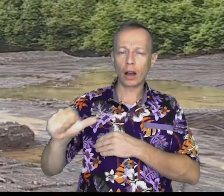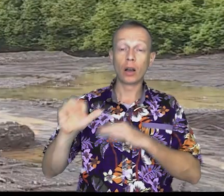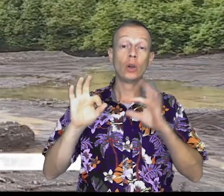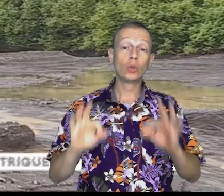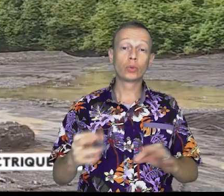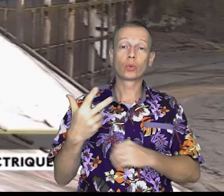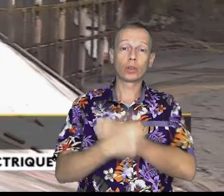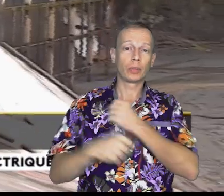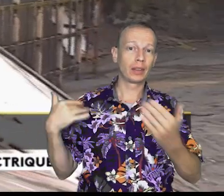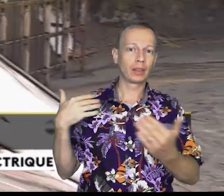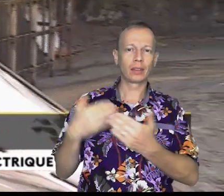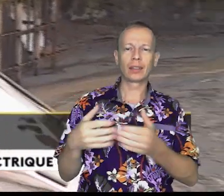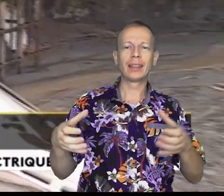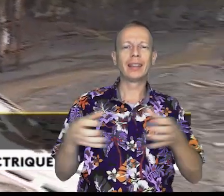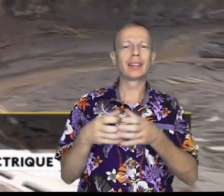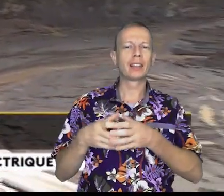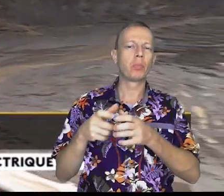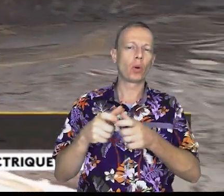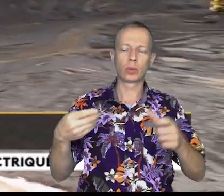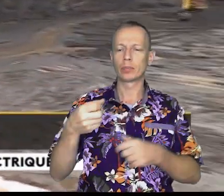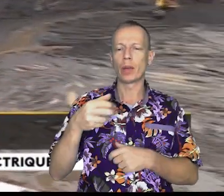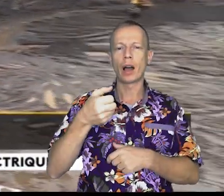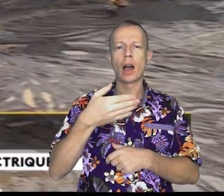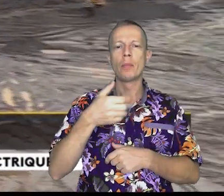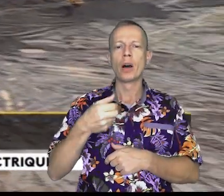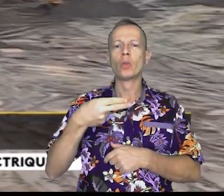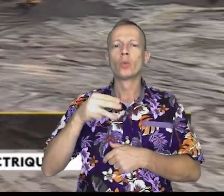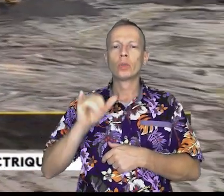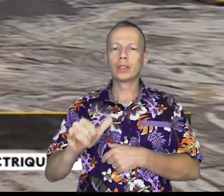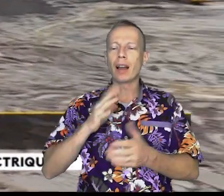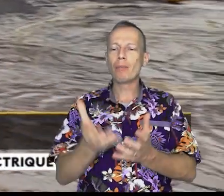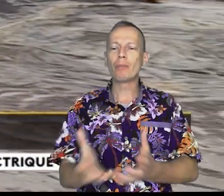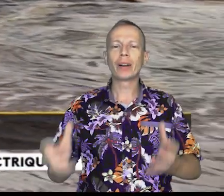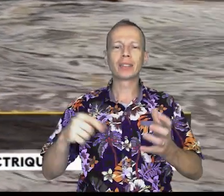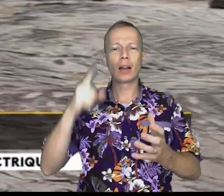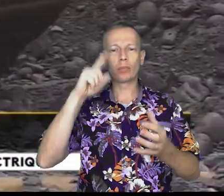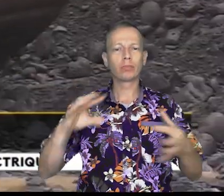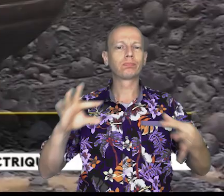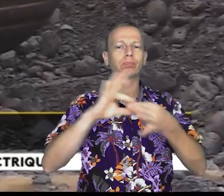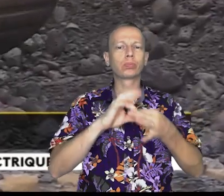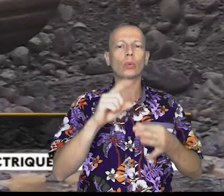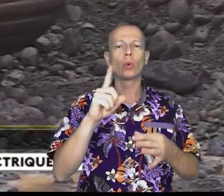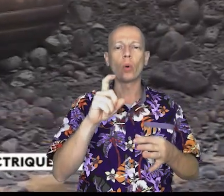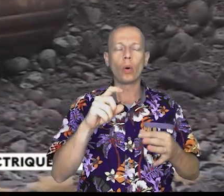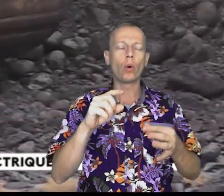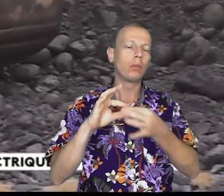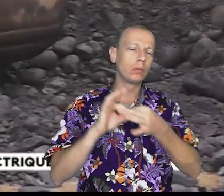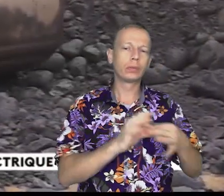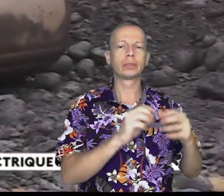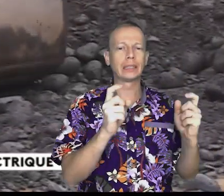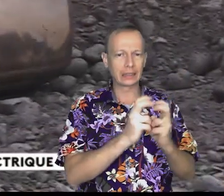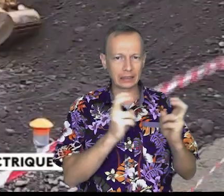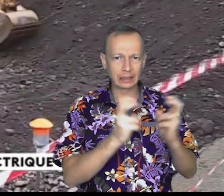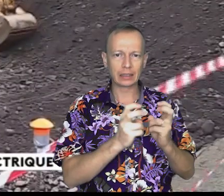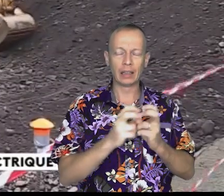de Maramanoui procèdent au curage du bassin alimentant en eau la première centrale hydraulique de la vallée. Quelques voix se sont élevées pour